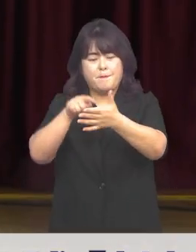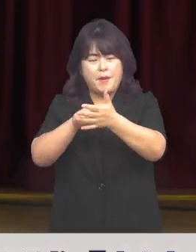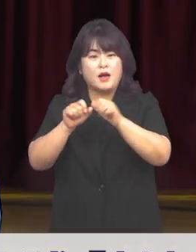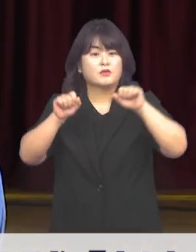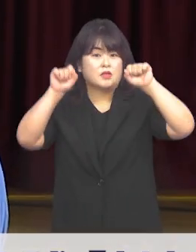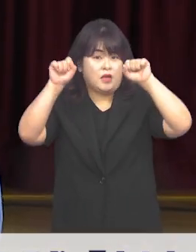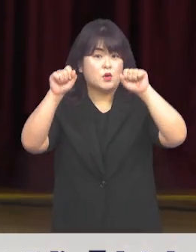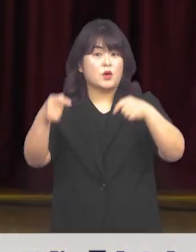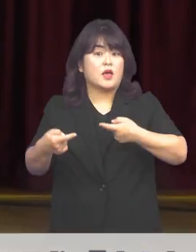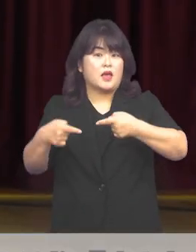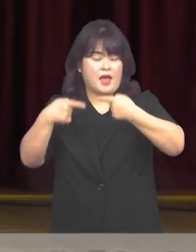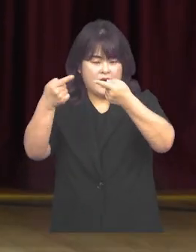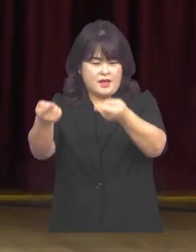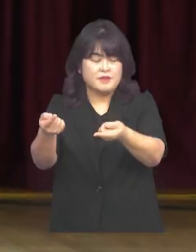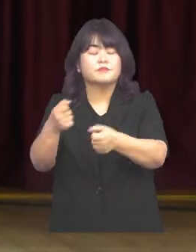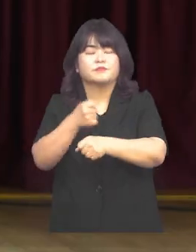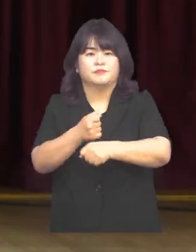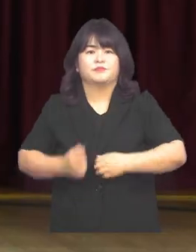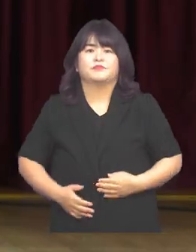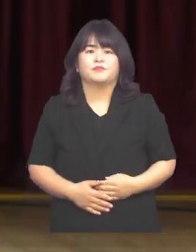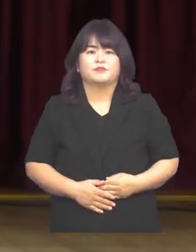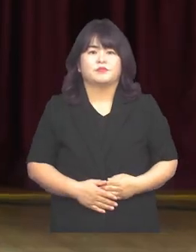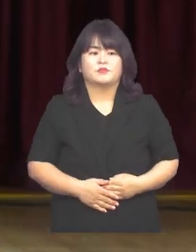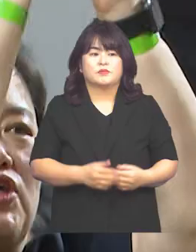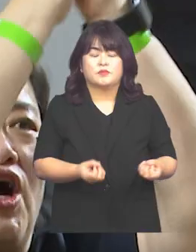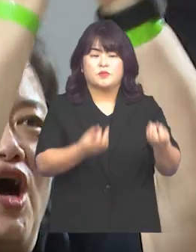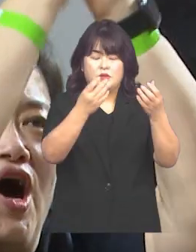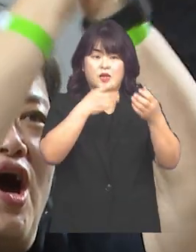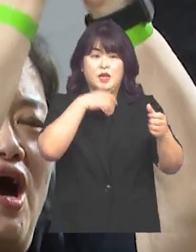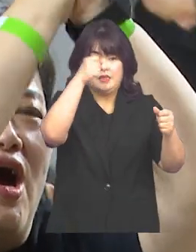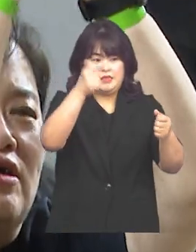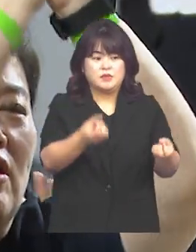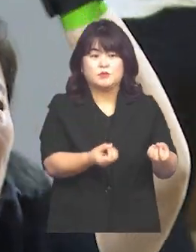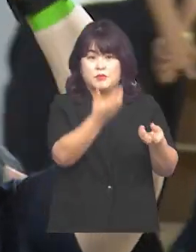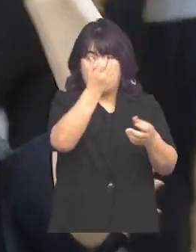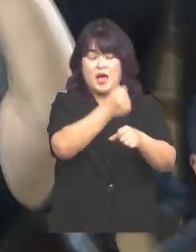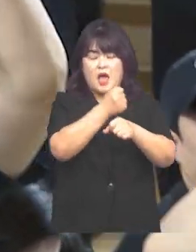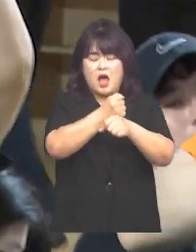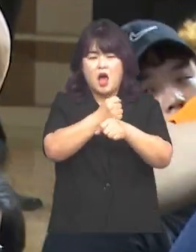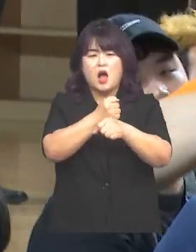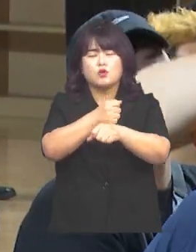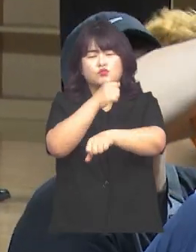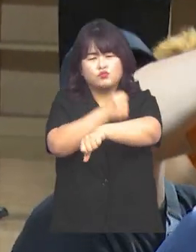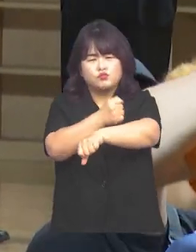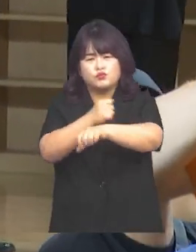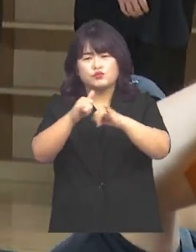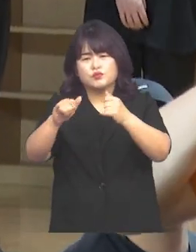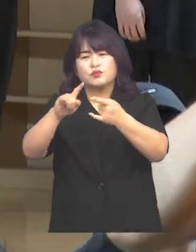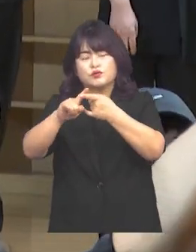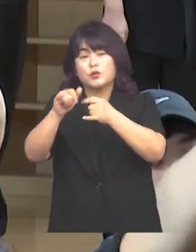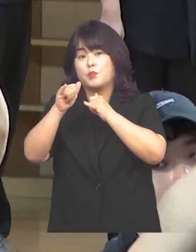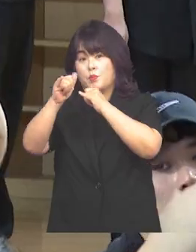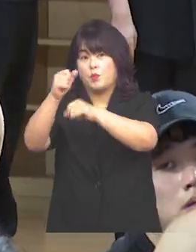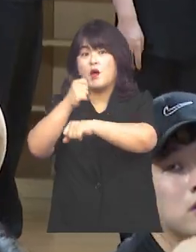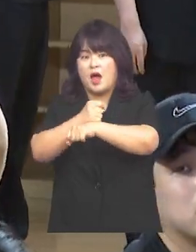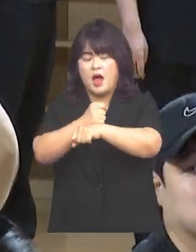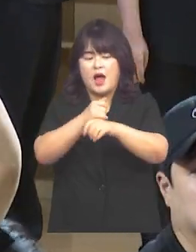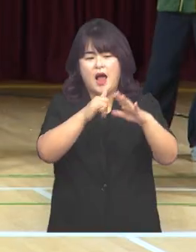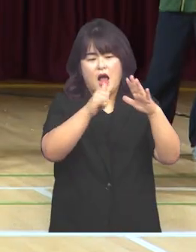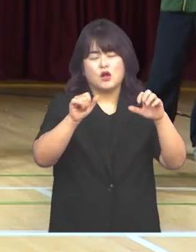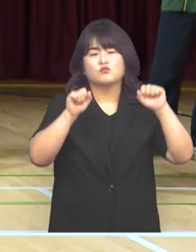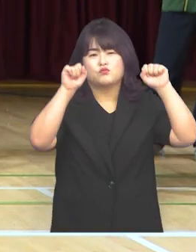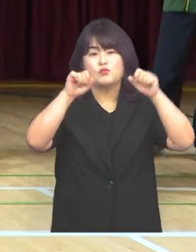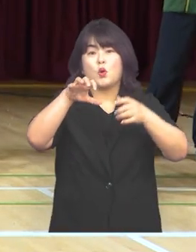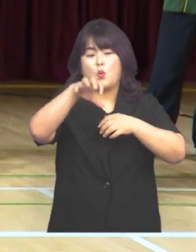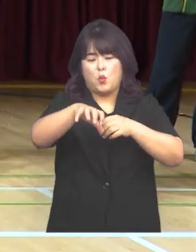한마음 운동회에 참석했습니다. 행사는 식전 공연, 장애인 복지 증진에 기여한 유공자 표창 수여,